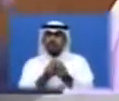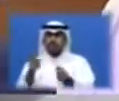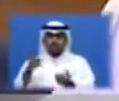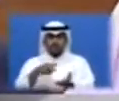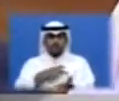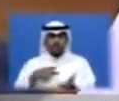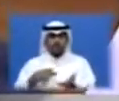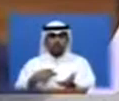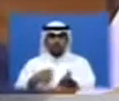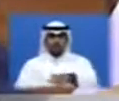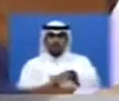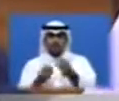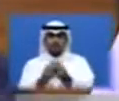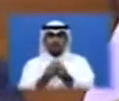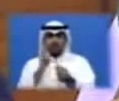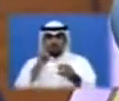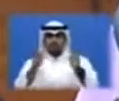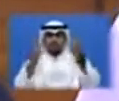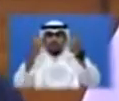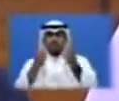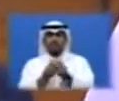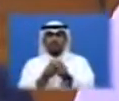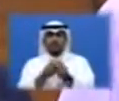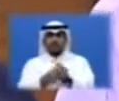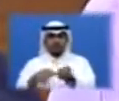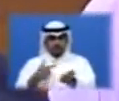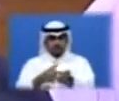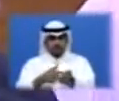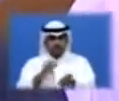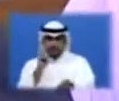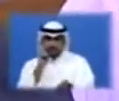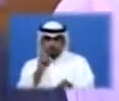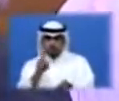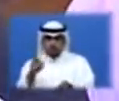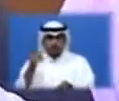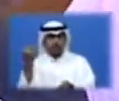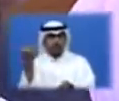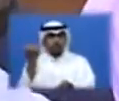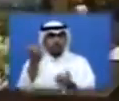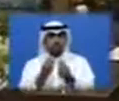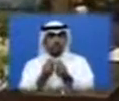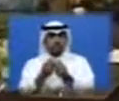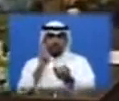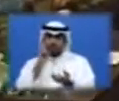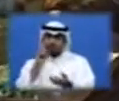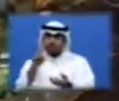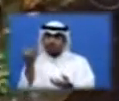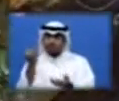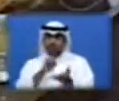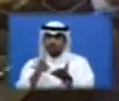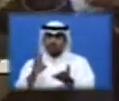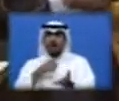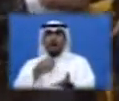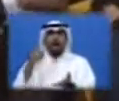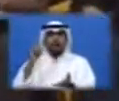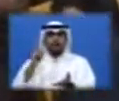هناك جهود واضحة من قبل الوزارة في أن هذا الأمر مهم وتنموي ويجب التصدي للعوامل الخطورة.